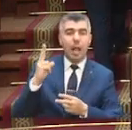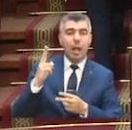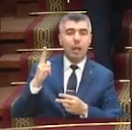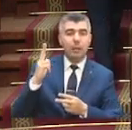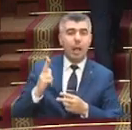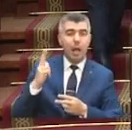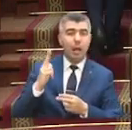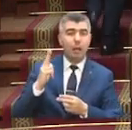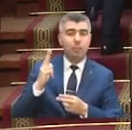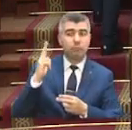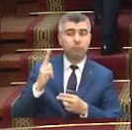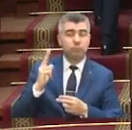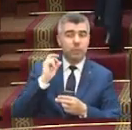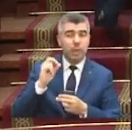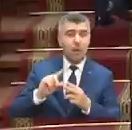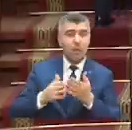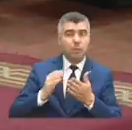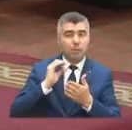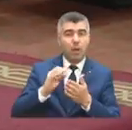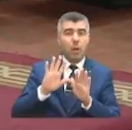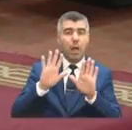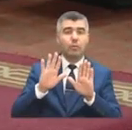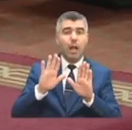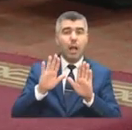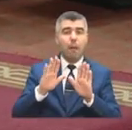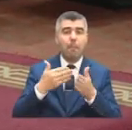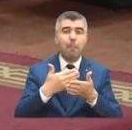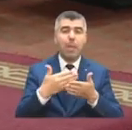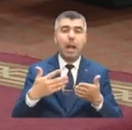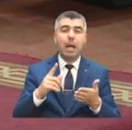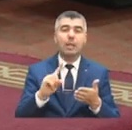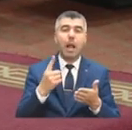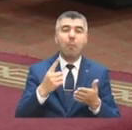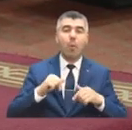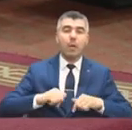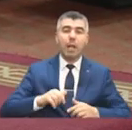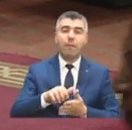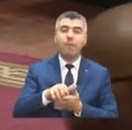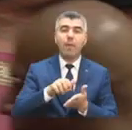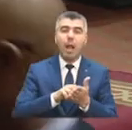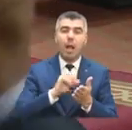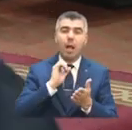ديالو تحدات في 10 ملايير ديال الدرهم. وفيما يخص